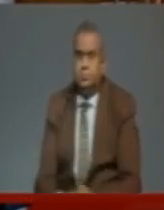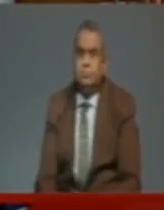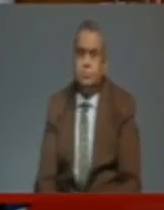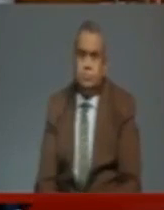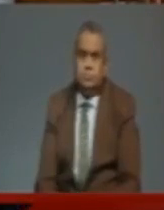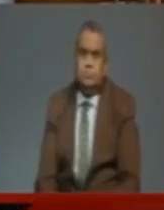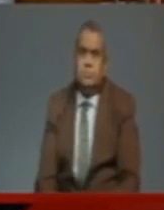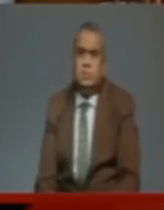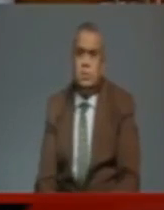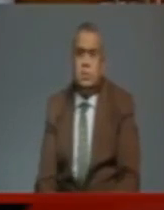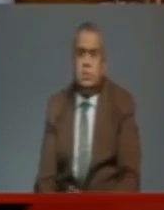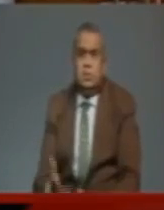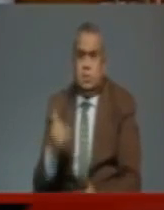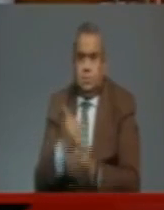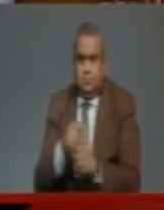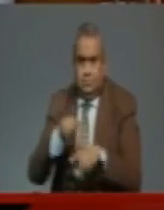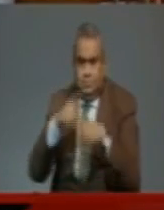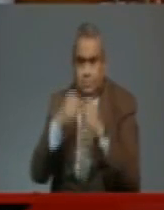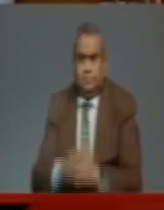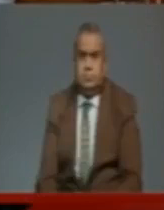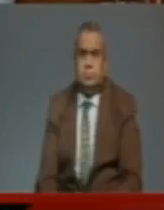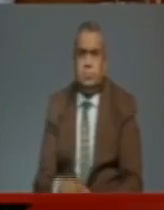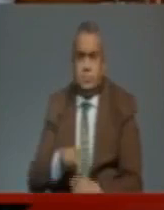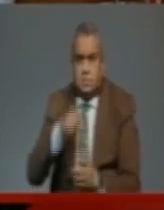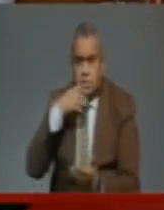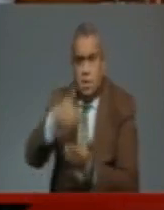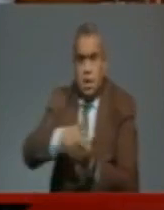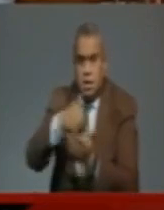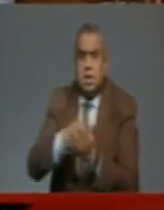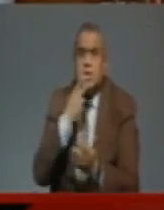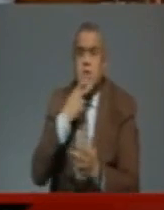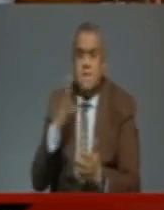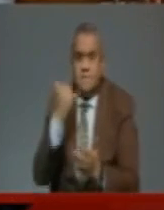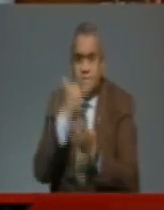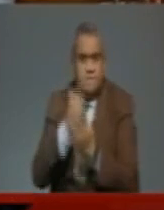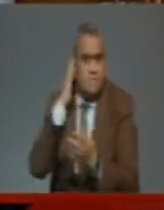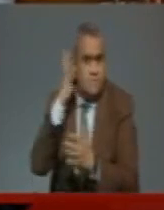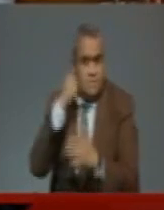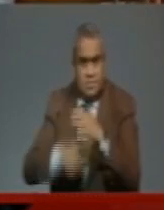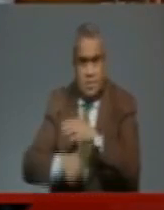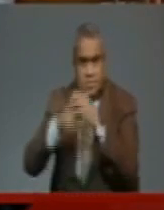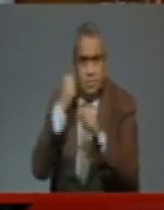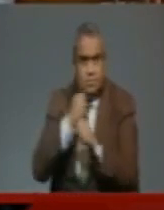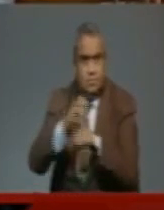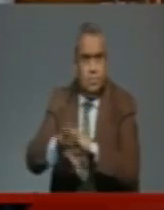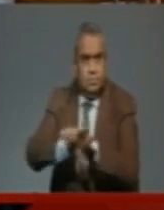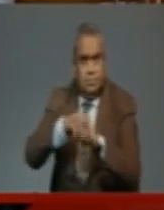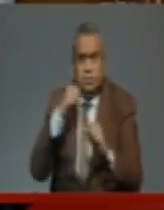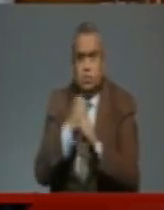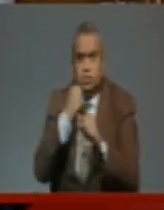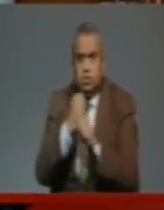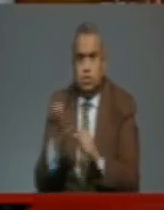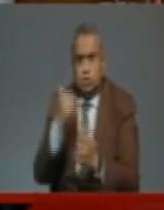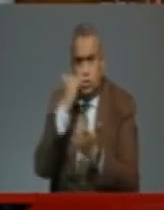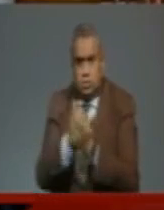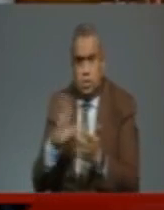جبنا المعدات يا فندم عشان نخلي المحطه دي احدث محطه بمعدات تشغيل زي